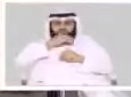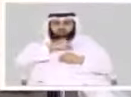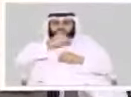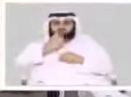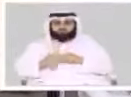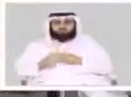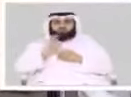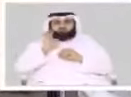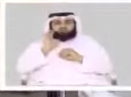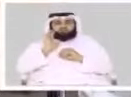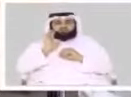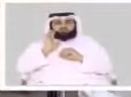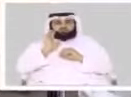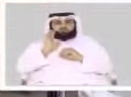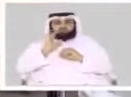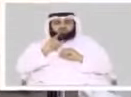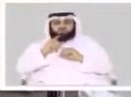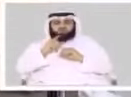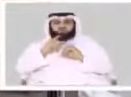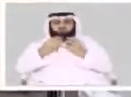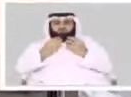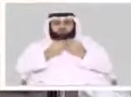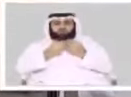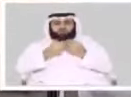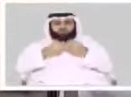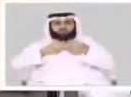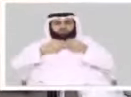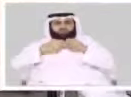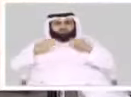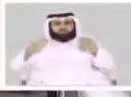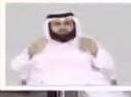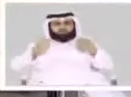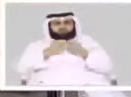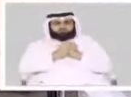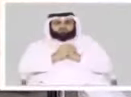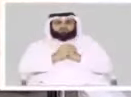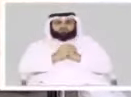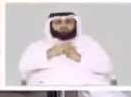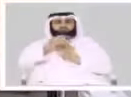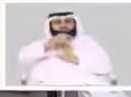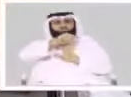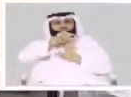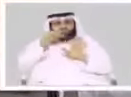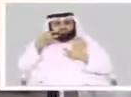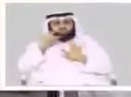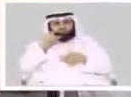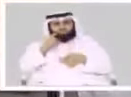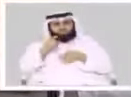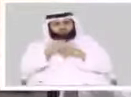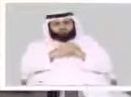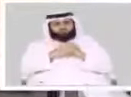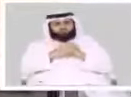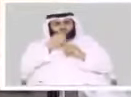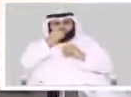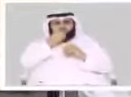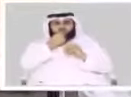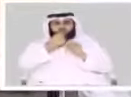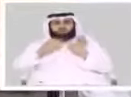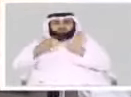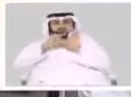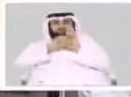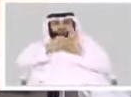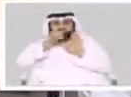أشرتم. نعم. فهذا حقيقة محور أو ربط ممتاز أو متميز لمحور السورة والآيات المتعلقة